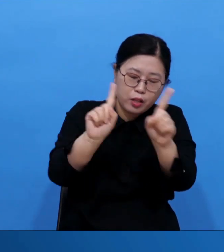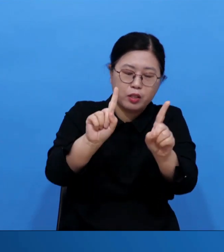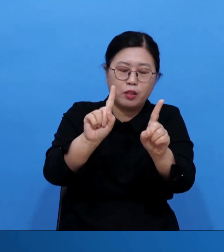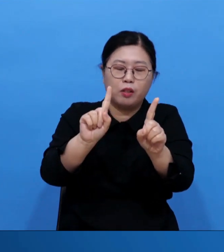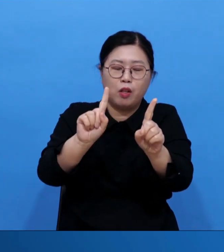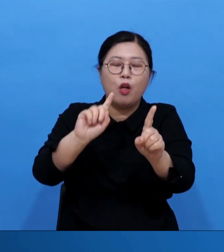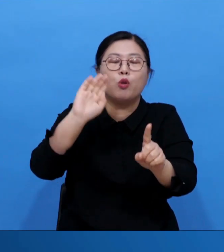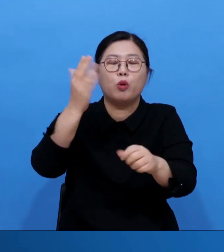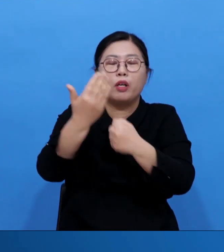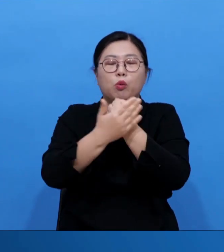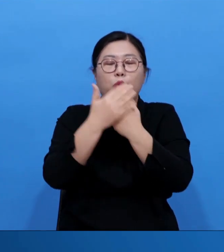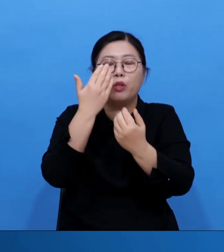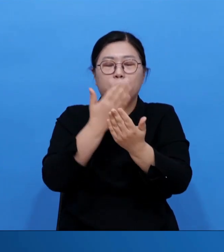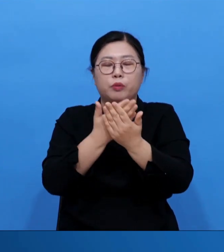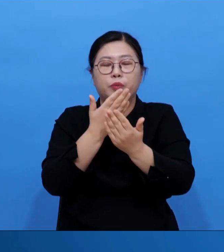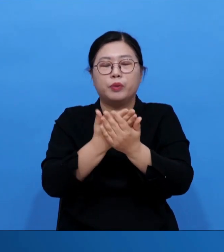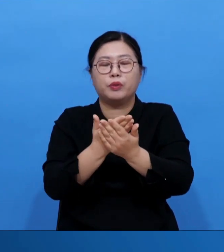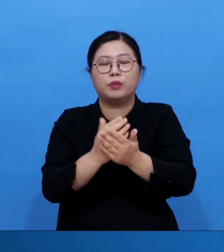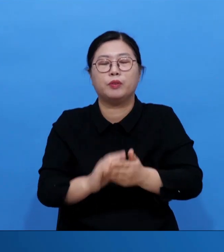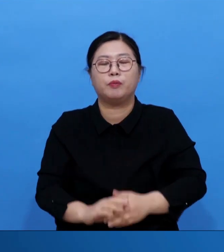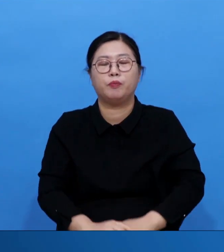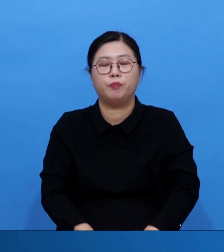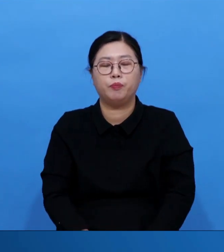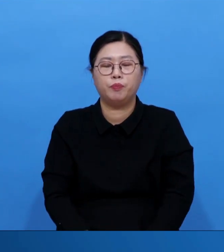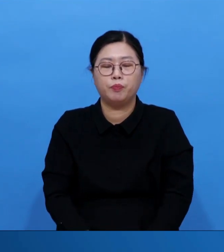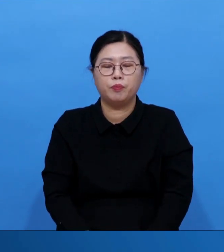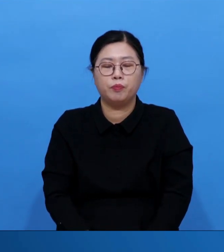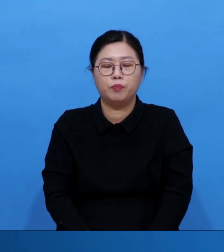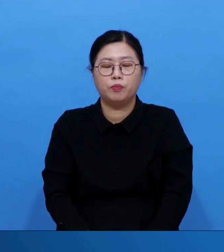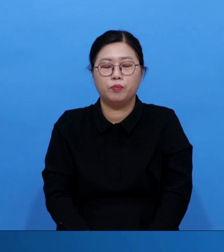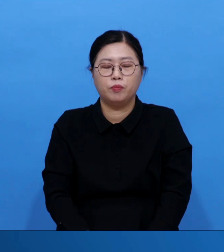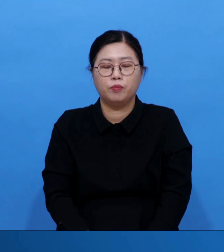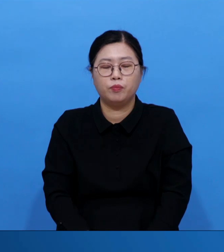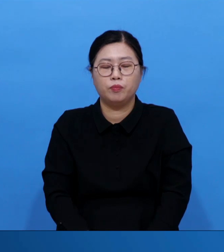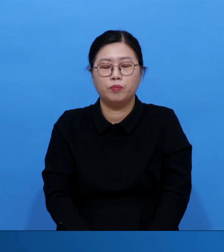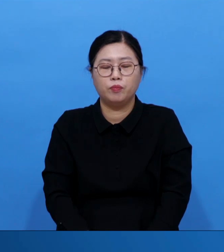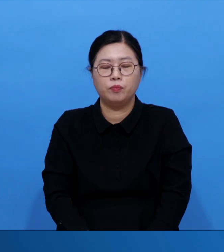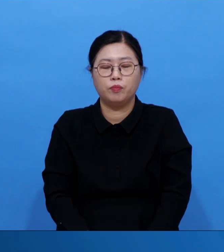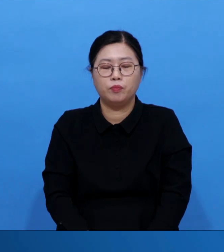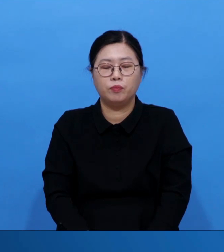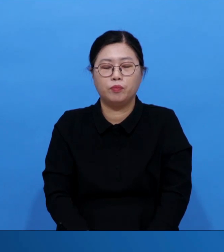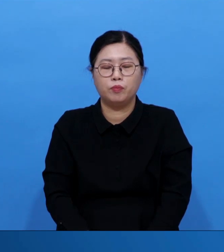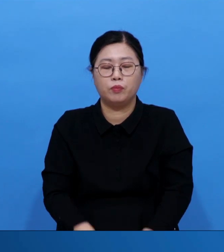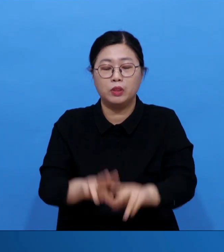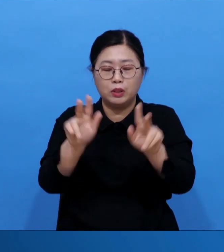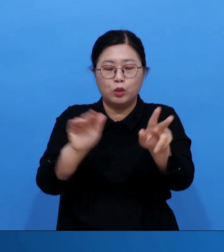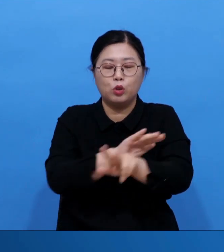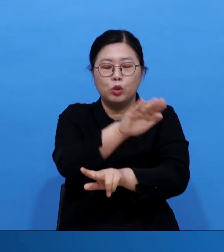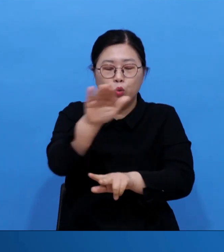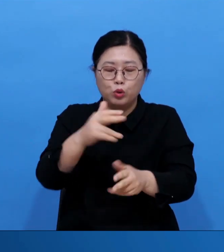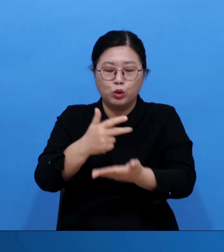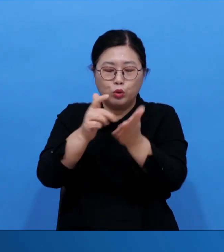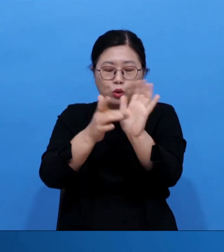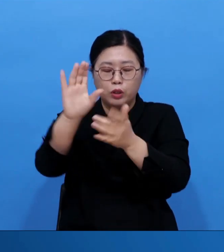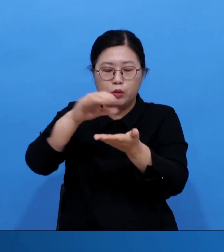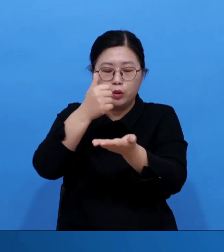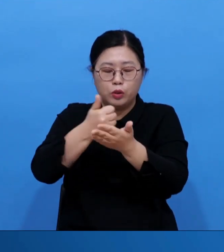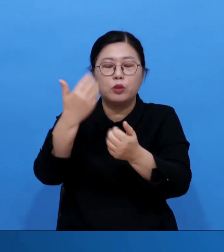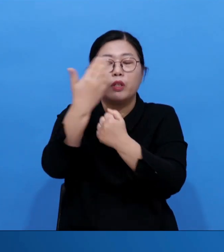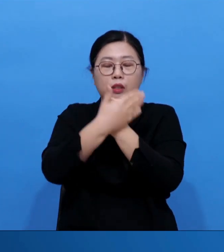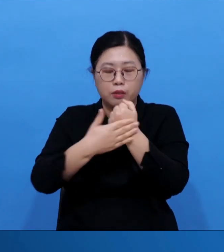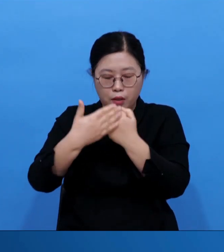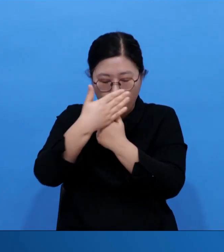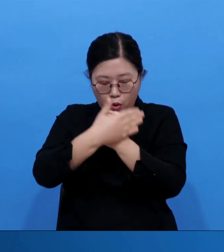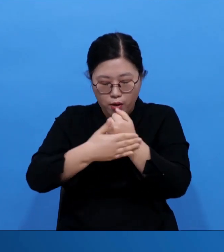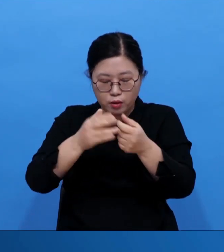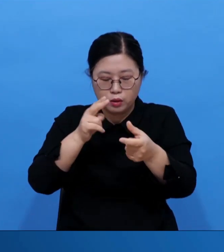있도록 인도하여 주옵소서. And guide them so they become the core members that can really restore the economy of light. 이제는 우리 주 예수 그리스도의 은혜와 May the grace of